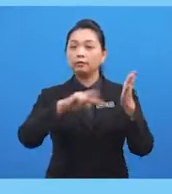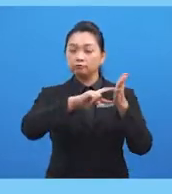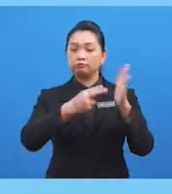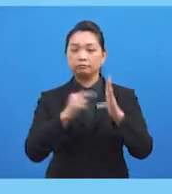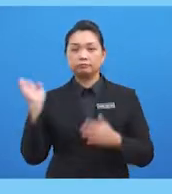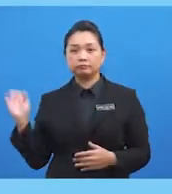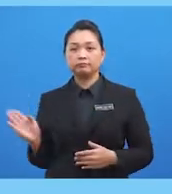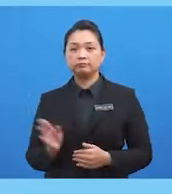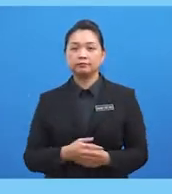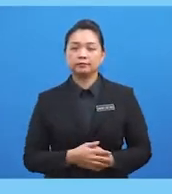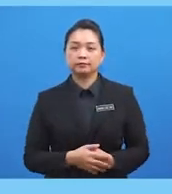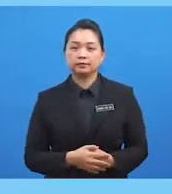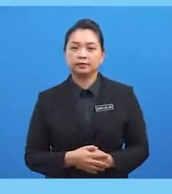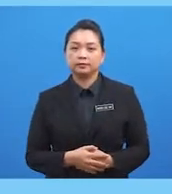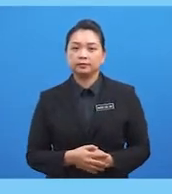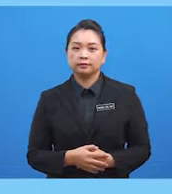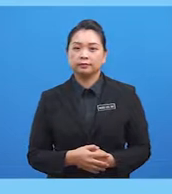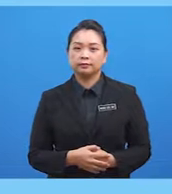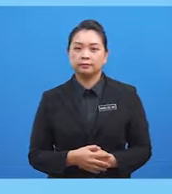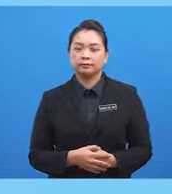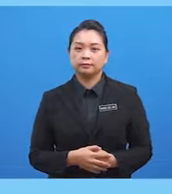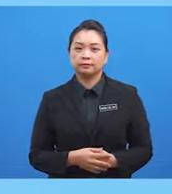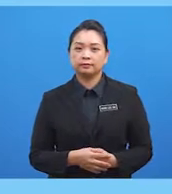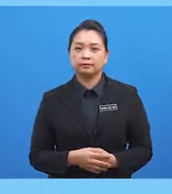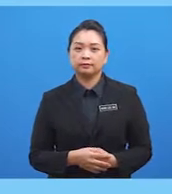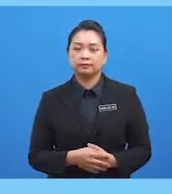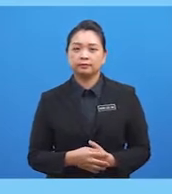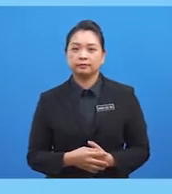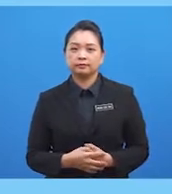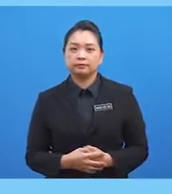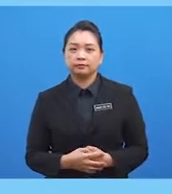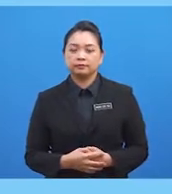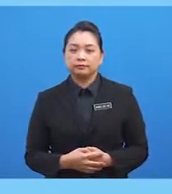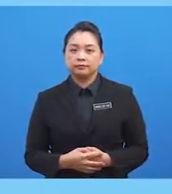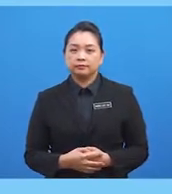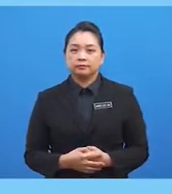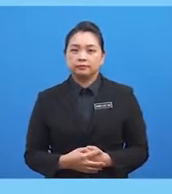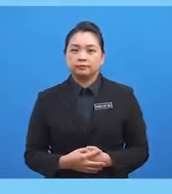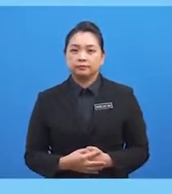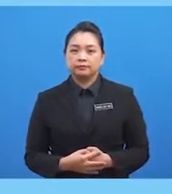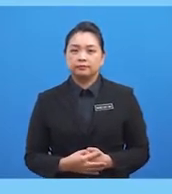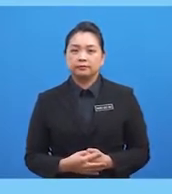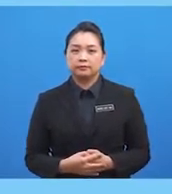dengan keistimewaan Parlimen dan keistimewaan Dewan Negeri?